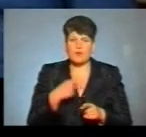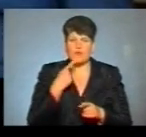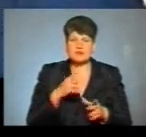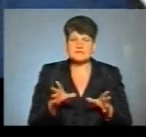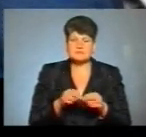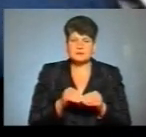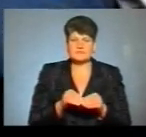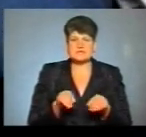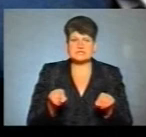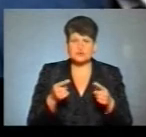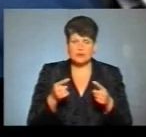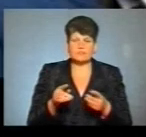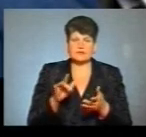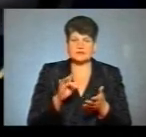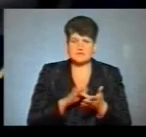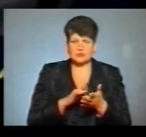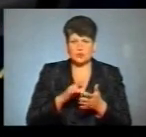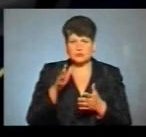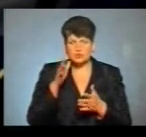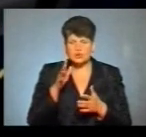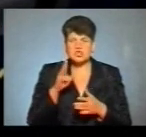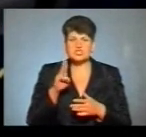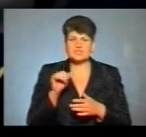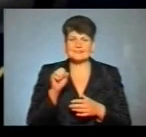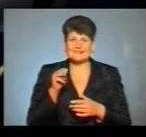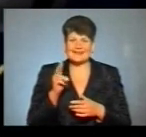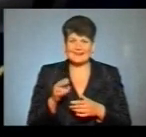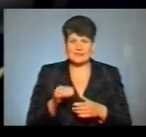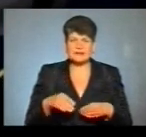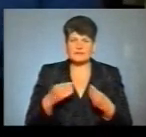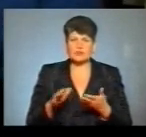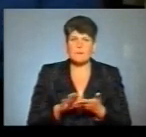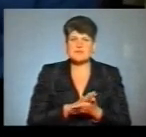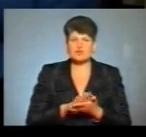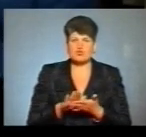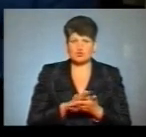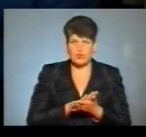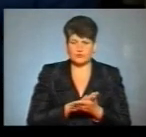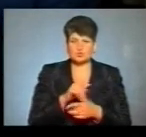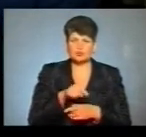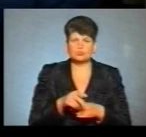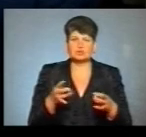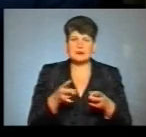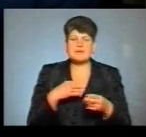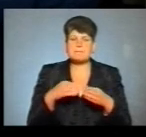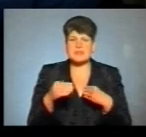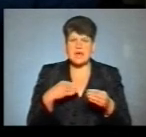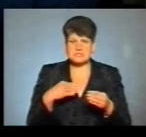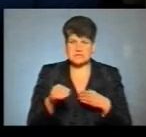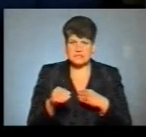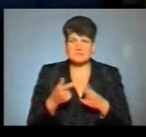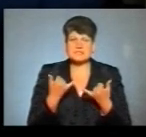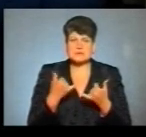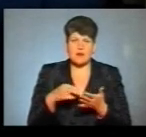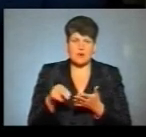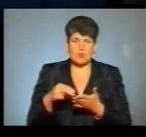Центру науки Тернополя Михайла Сиротюка, щитки медикам надаватимуть безкоштовно. Тут потрібен пластик. От ми